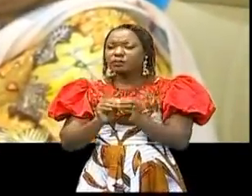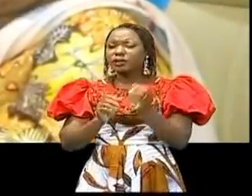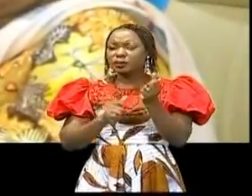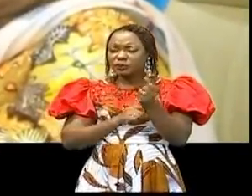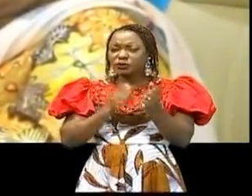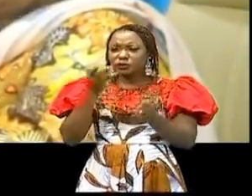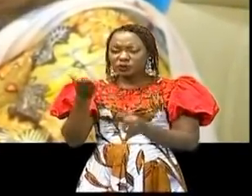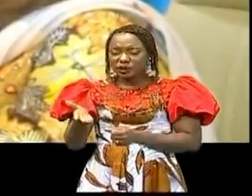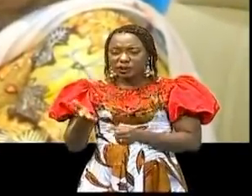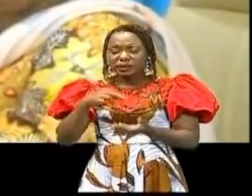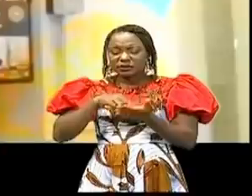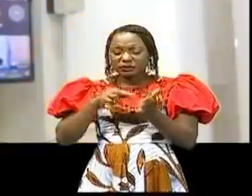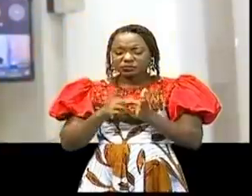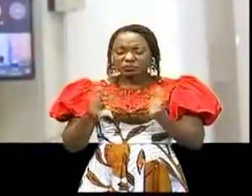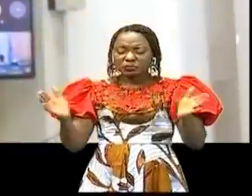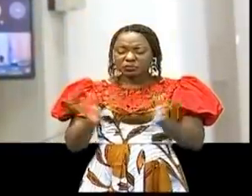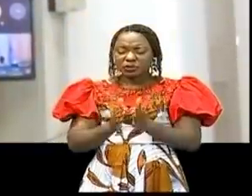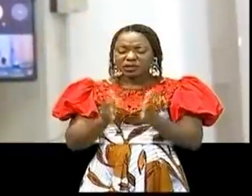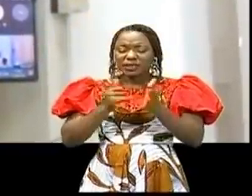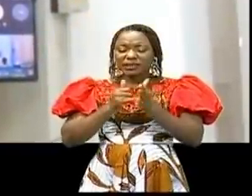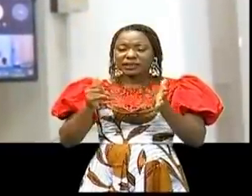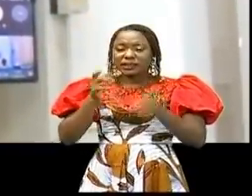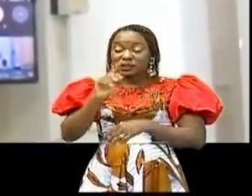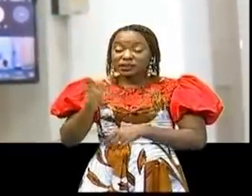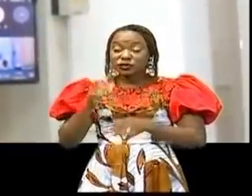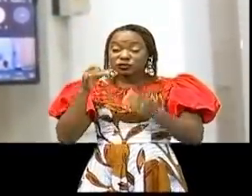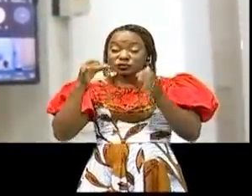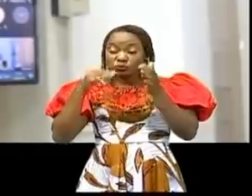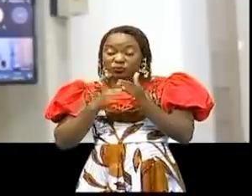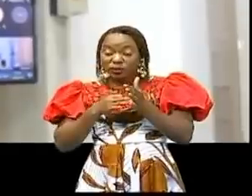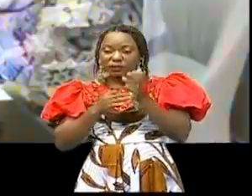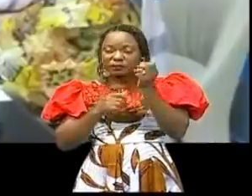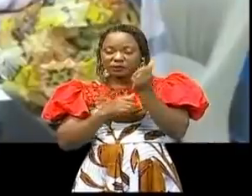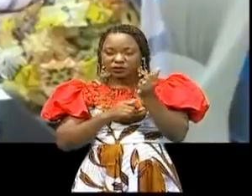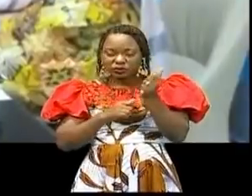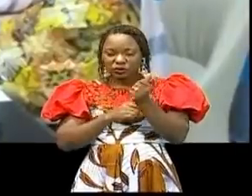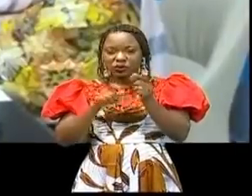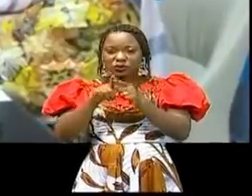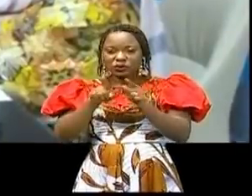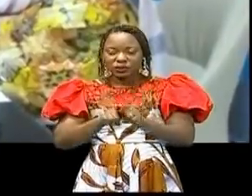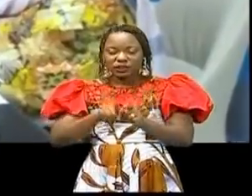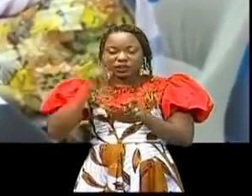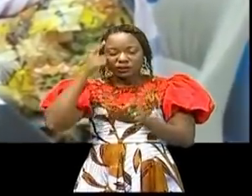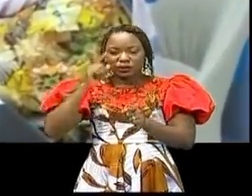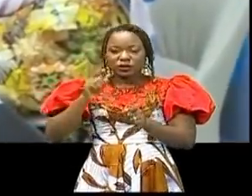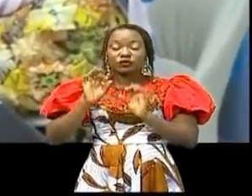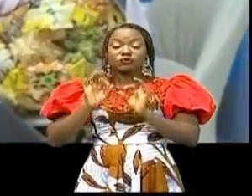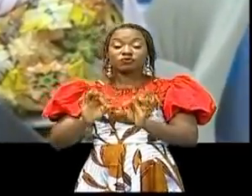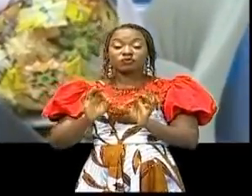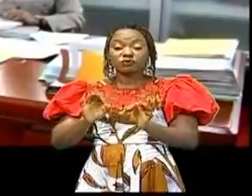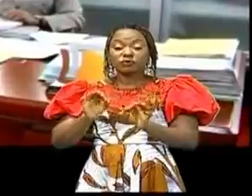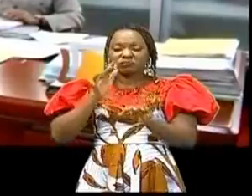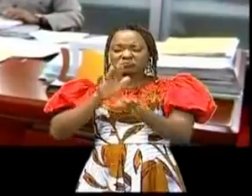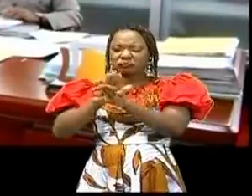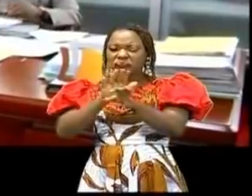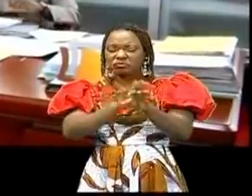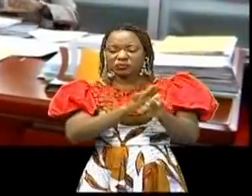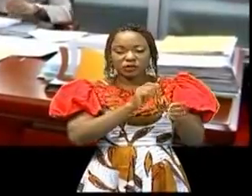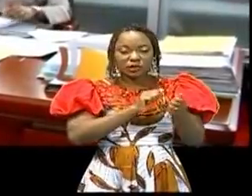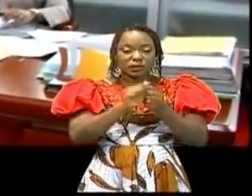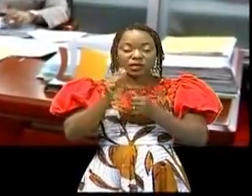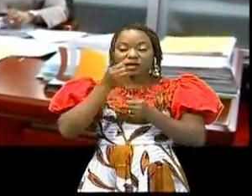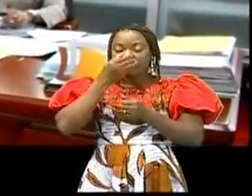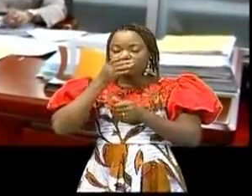une diminution de 38,3%, consolidant ainsi la tendance baissière de nouveaux cas de contamination. Dans